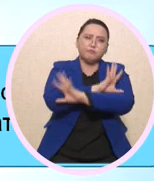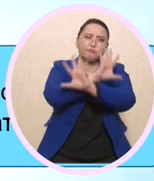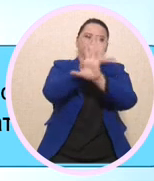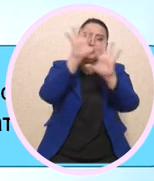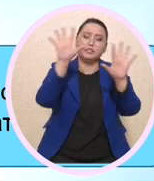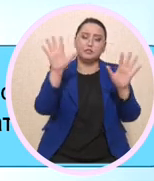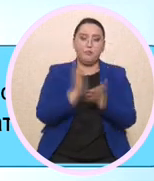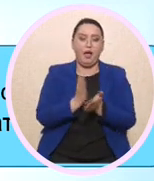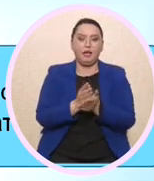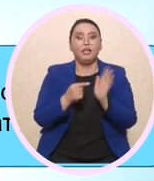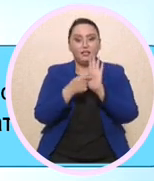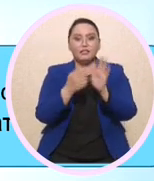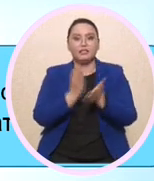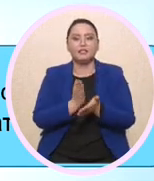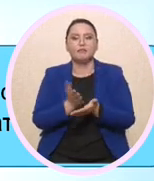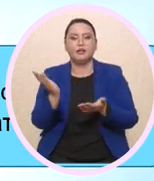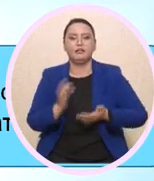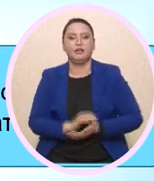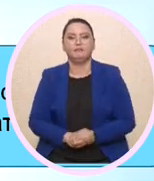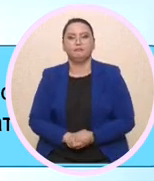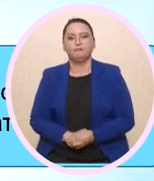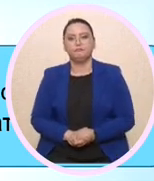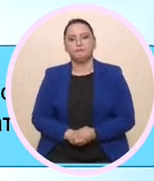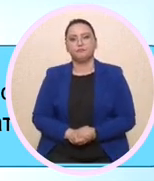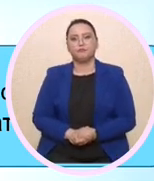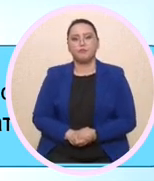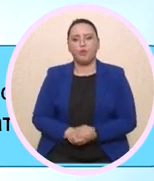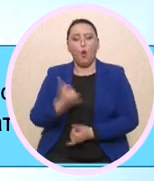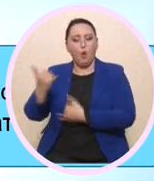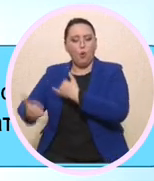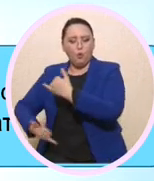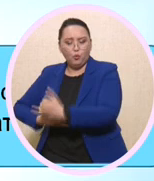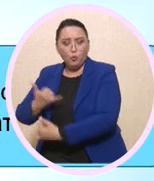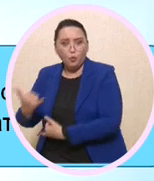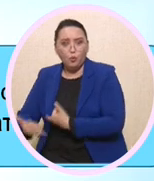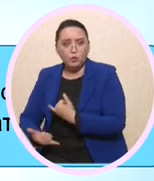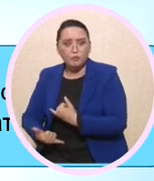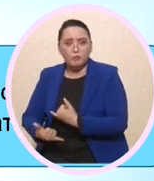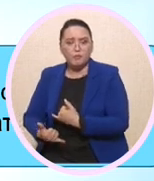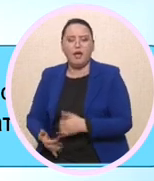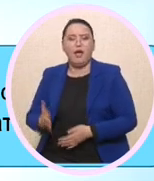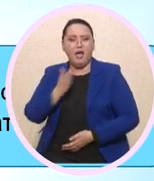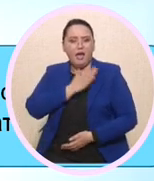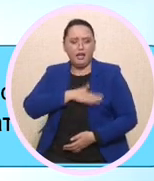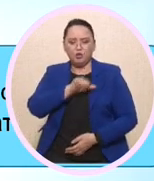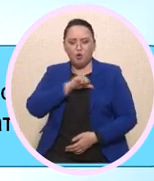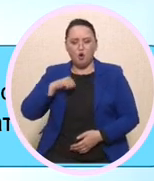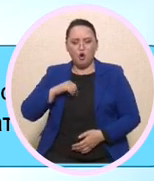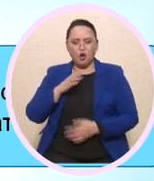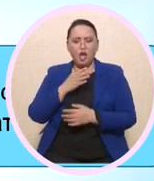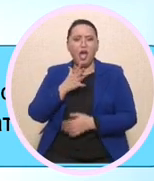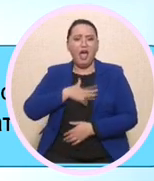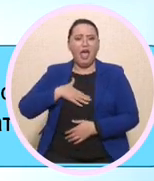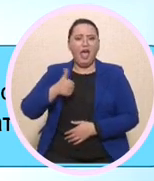Оршихуун ам, үнэт ам болох үр хойчоо хайрлан өөрийн халуун амиа